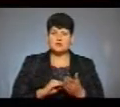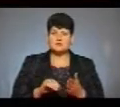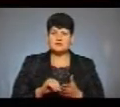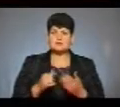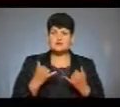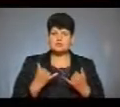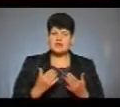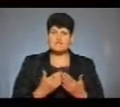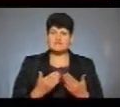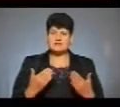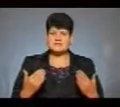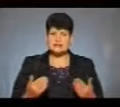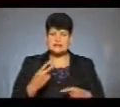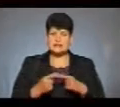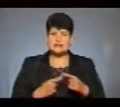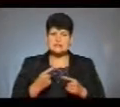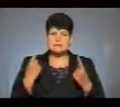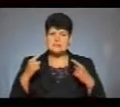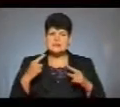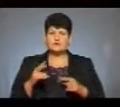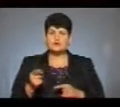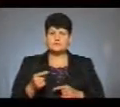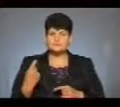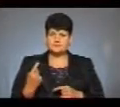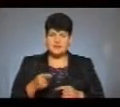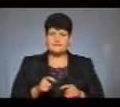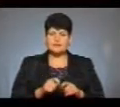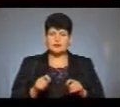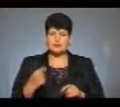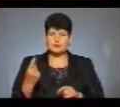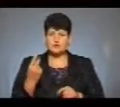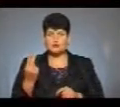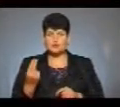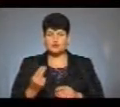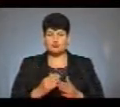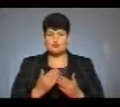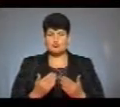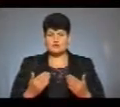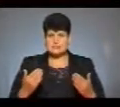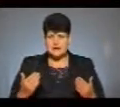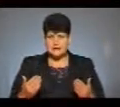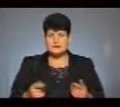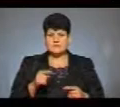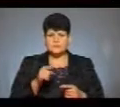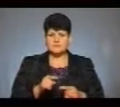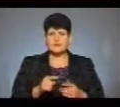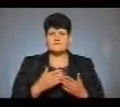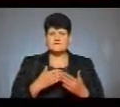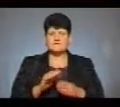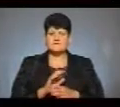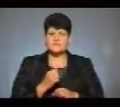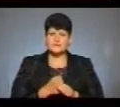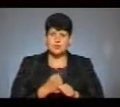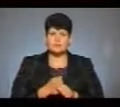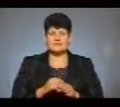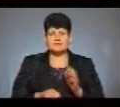сьогодні на виставці «Традиційне мистецтво Тернопільщини». Її відкрили в обласному художньому музеї. В експозиції вироби з дерева, глини,